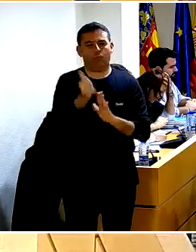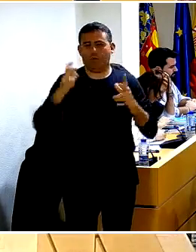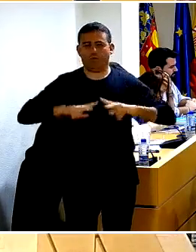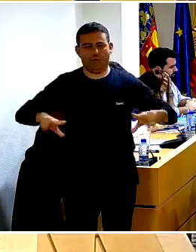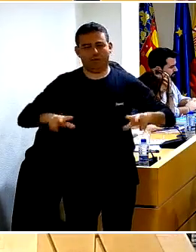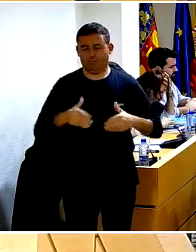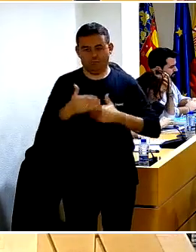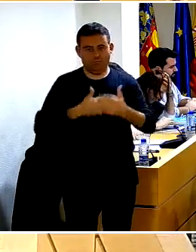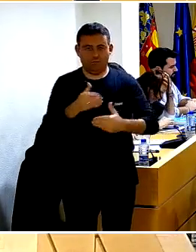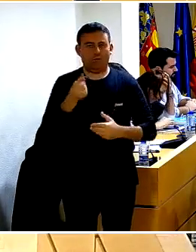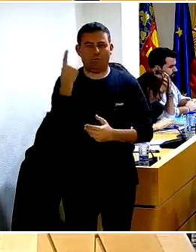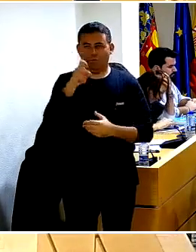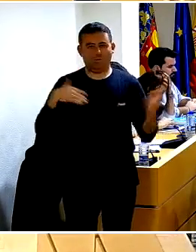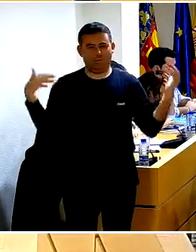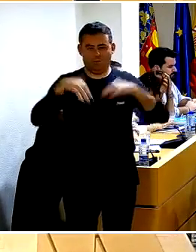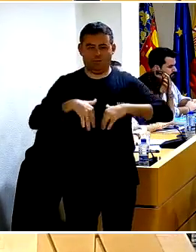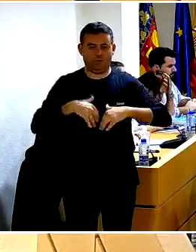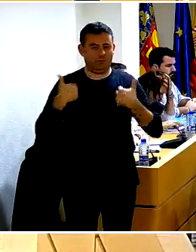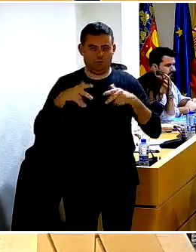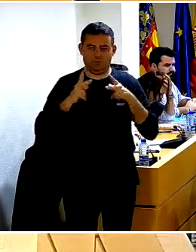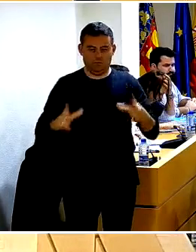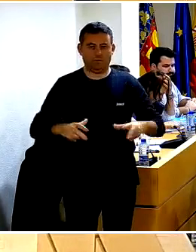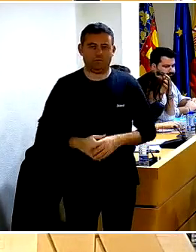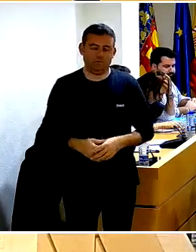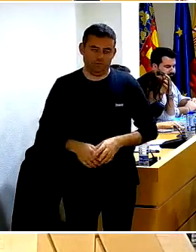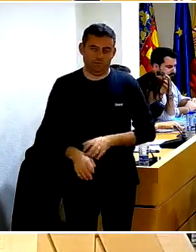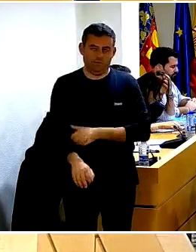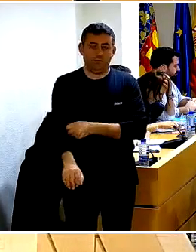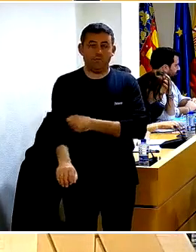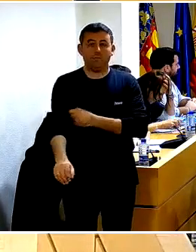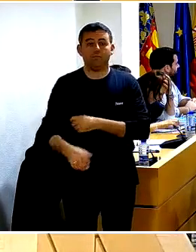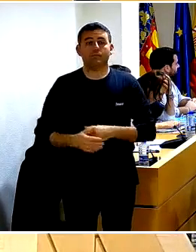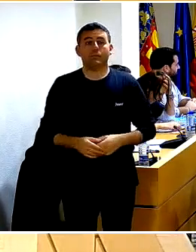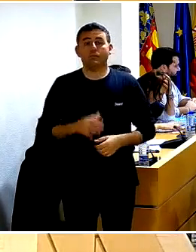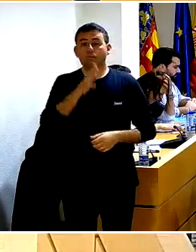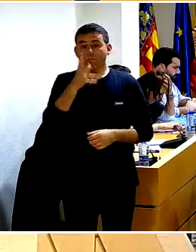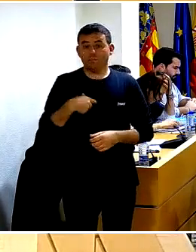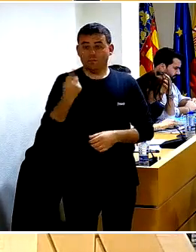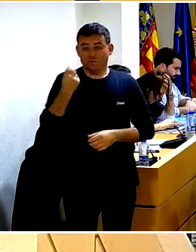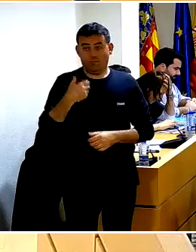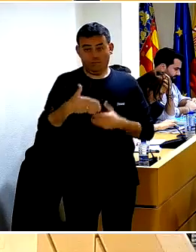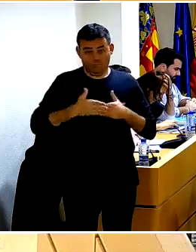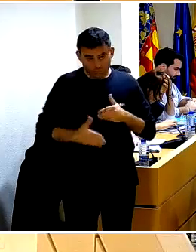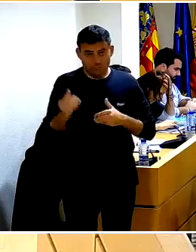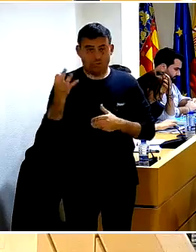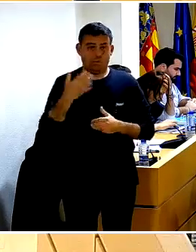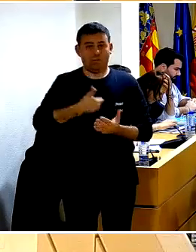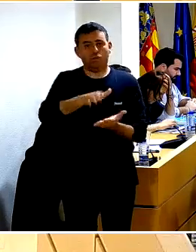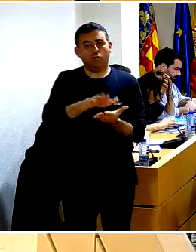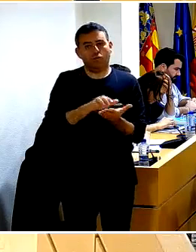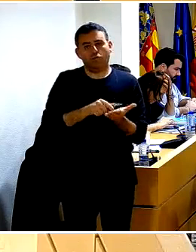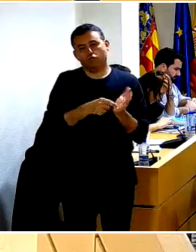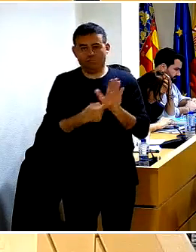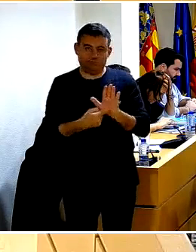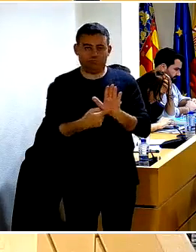acord plenari. Entonces bastarà que per l'alcaldia presidència es dicte resolució declarant les aprovacions definitives automàtiques i publicant-les